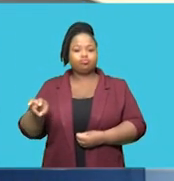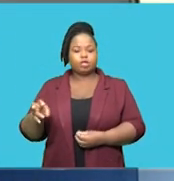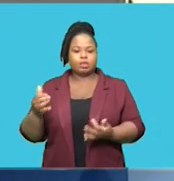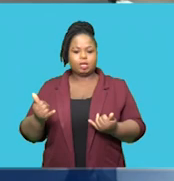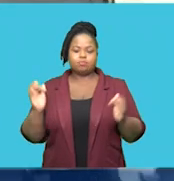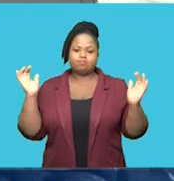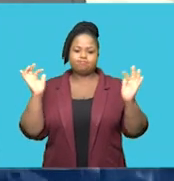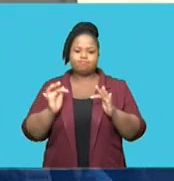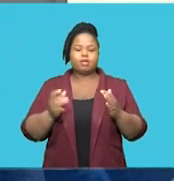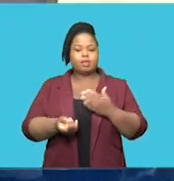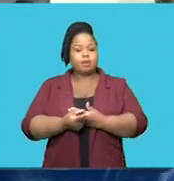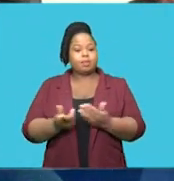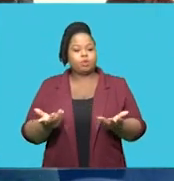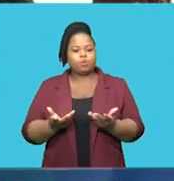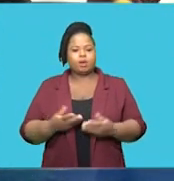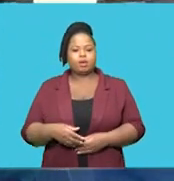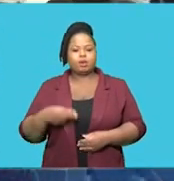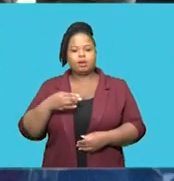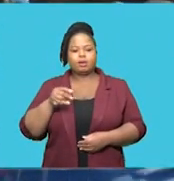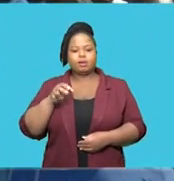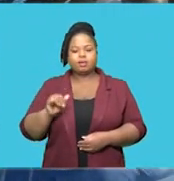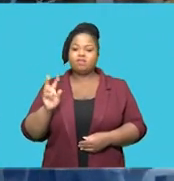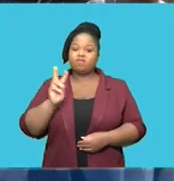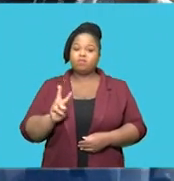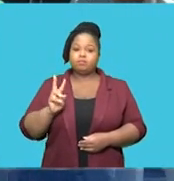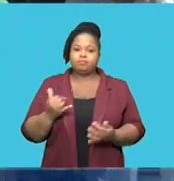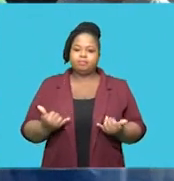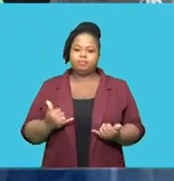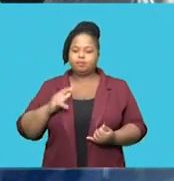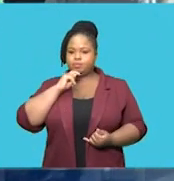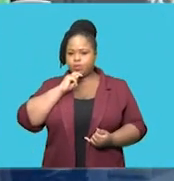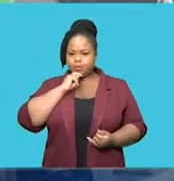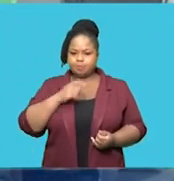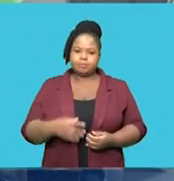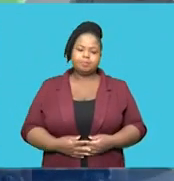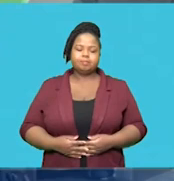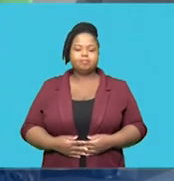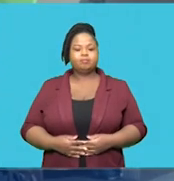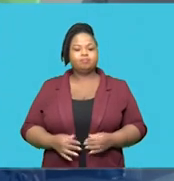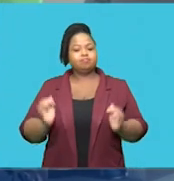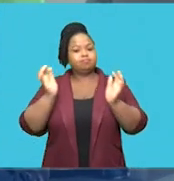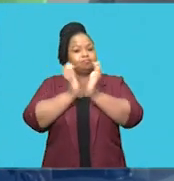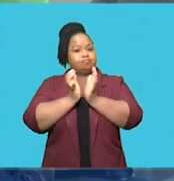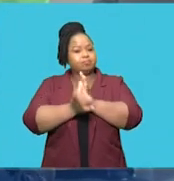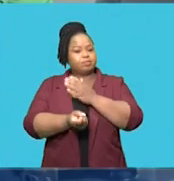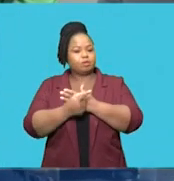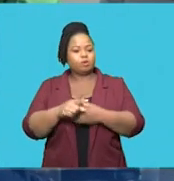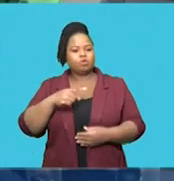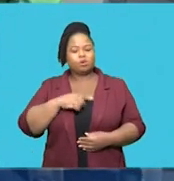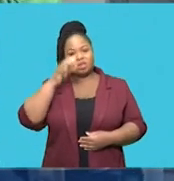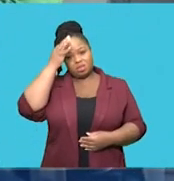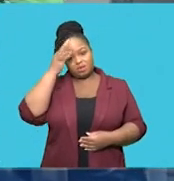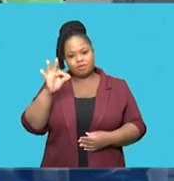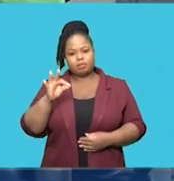kumcimbi obuba nje lokwinxanxathela yezitoli Krisane Foslorasi namhlanje ekuseni. Lolu bambiswano luyingxenye yamaxathu